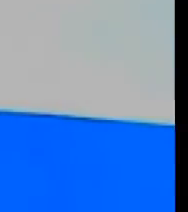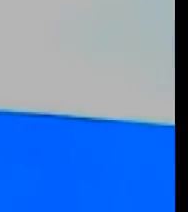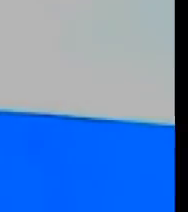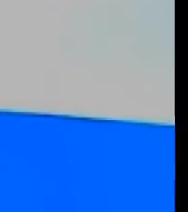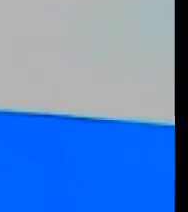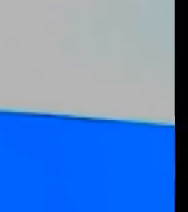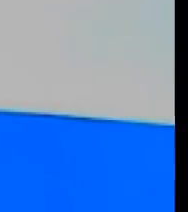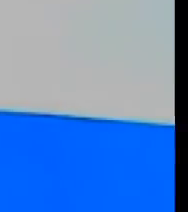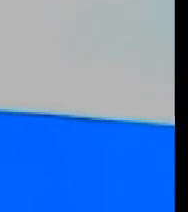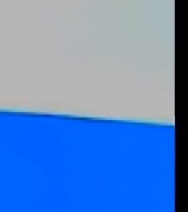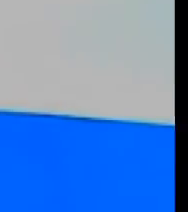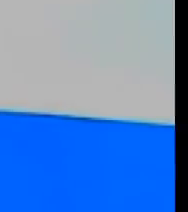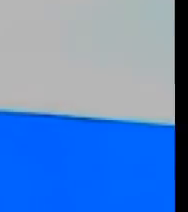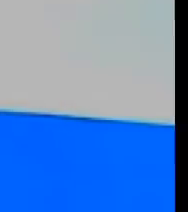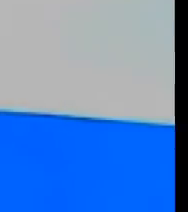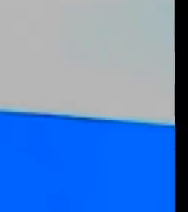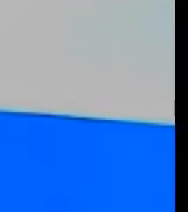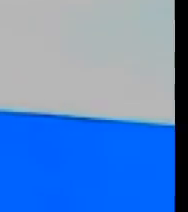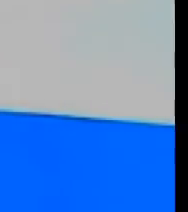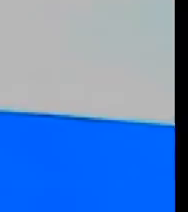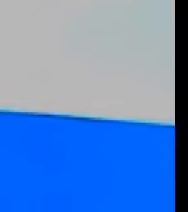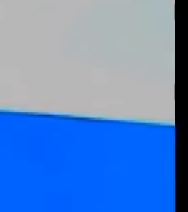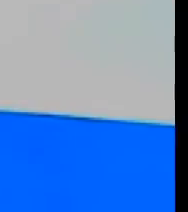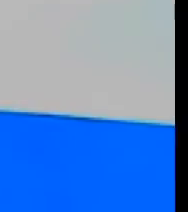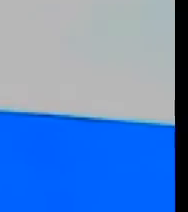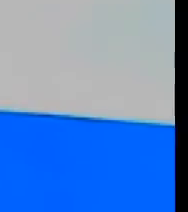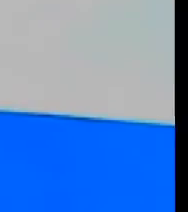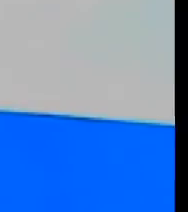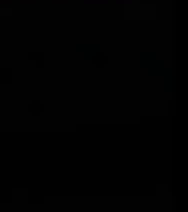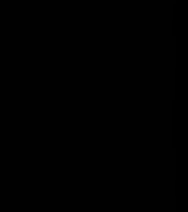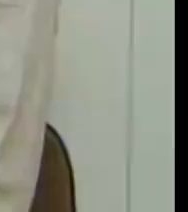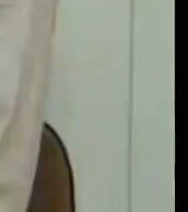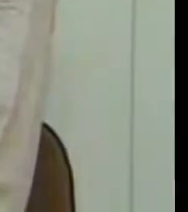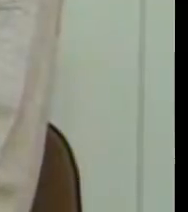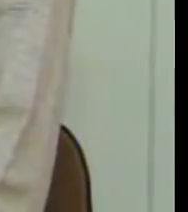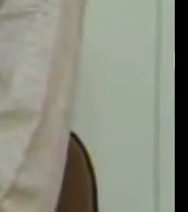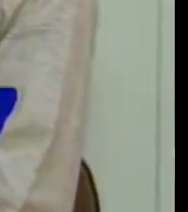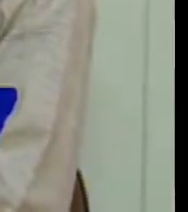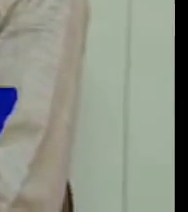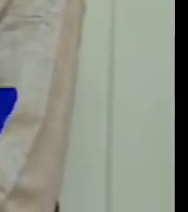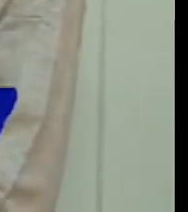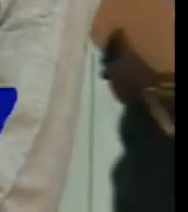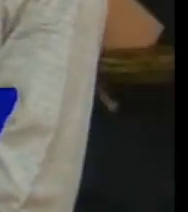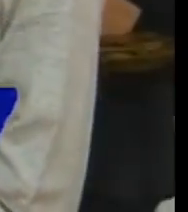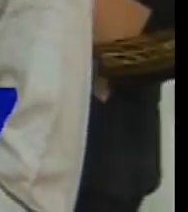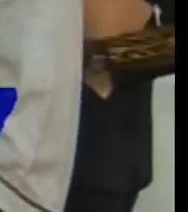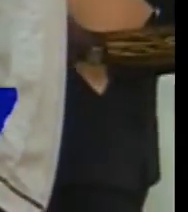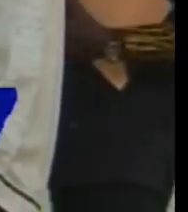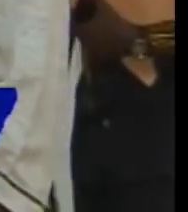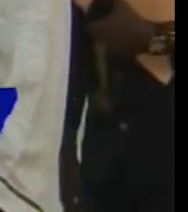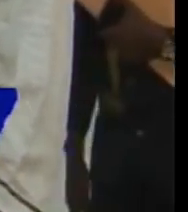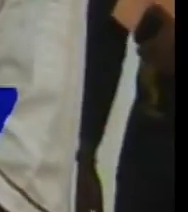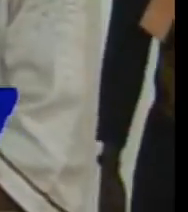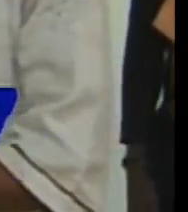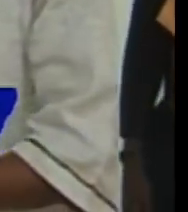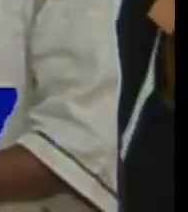Serait-ce bientôt le bout du tunnel pour les syndicats de la santé? Le mot d'ordre de grève a purement et simplement été levé au regard de